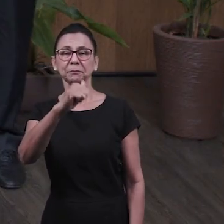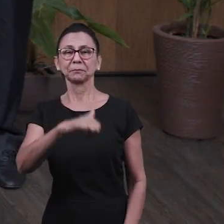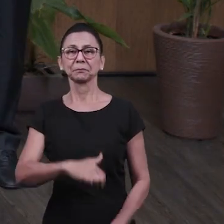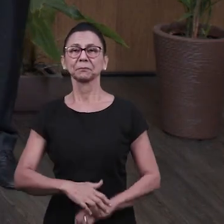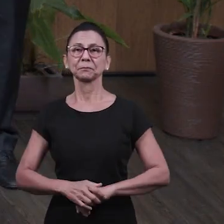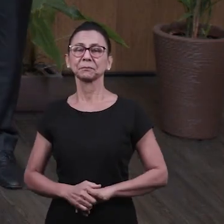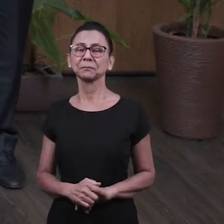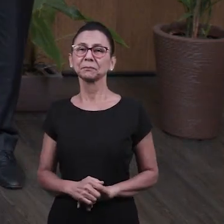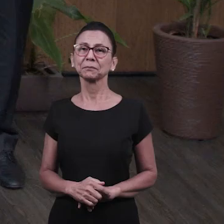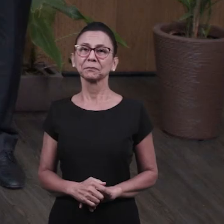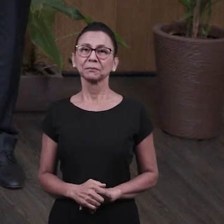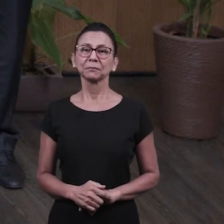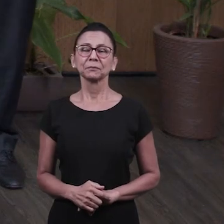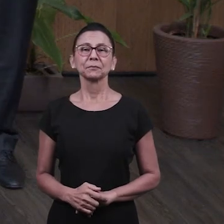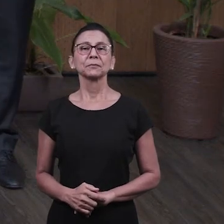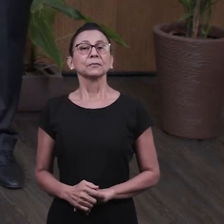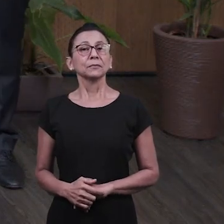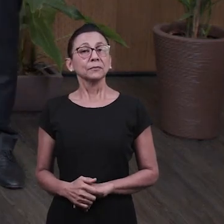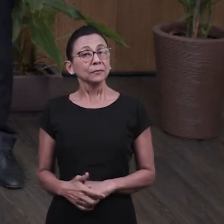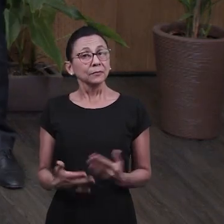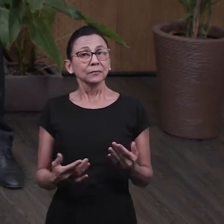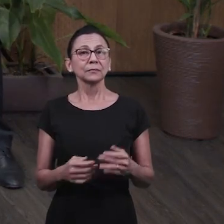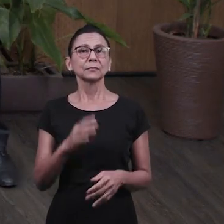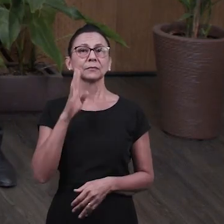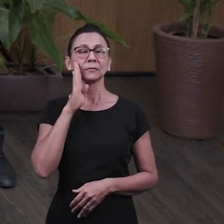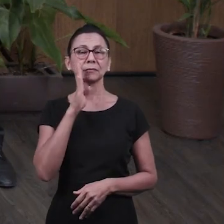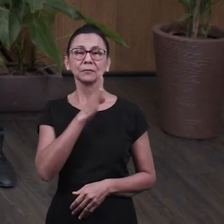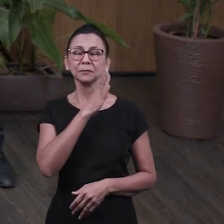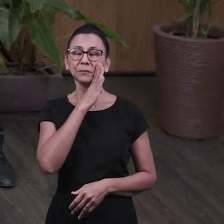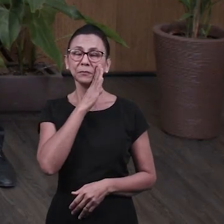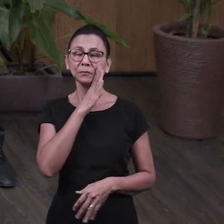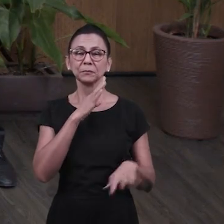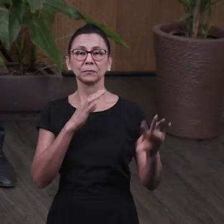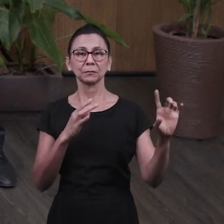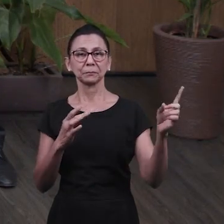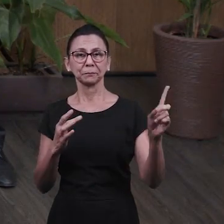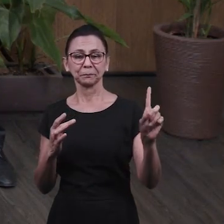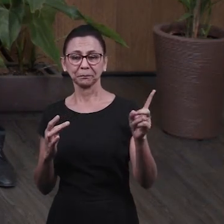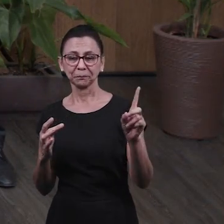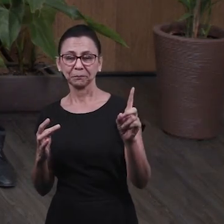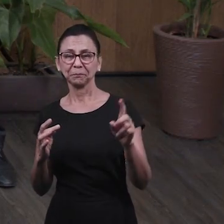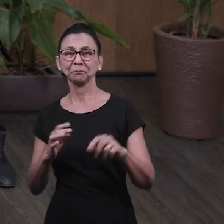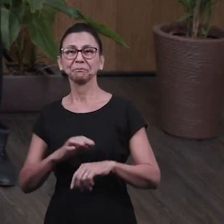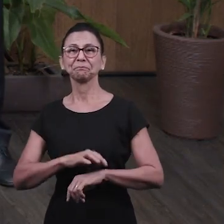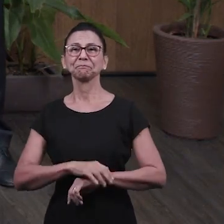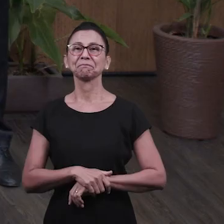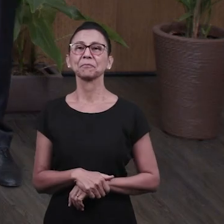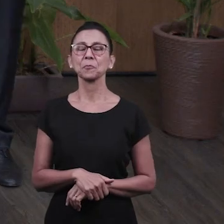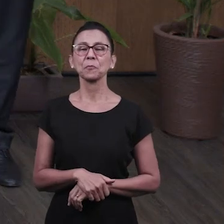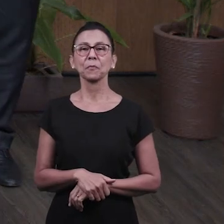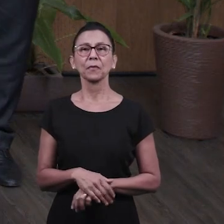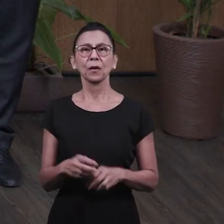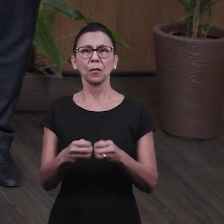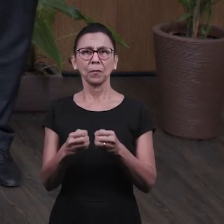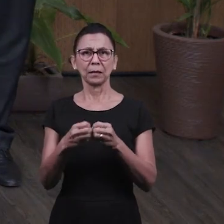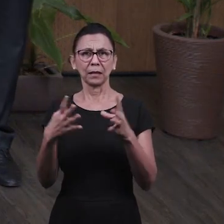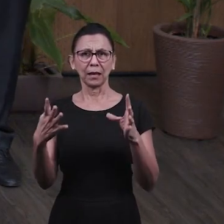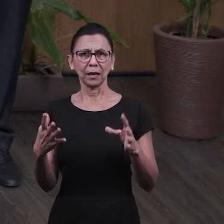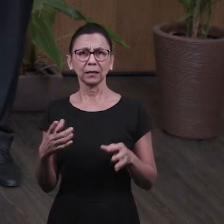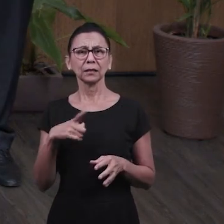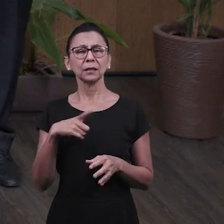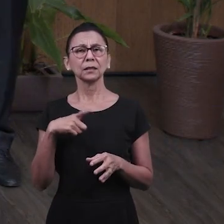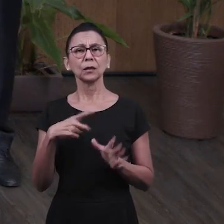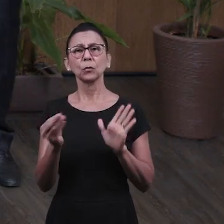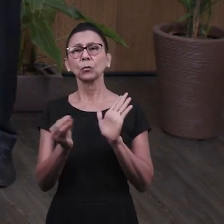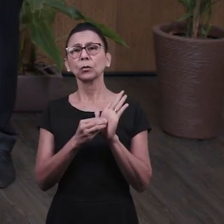chemin. Et ainsi, nous voyons que tout le miracle exécuté par le Seigneur Jésus a